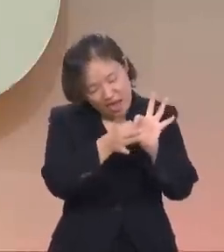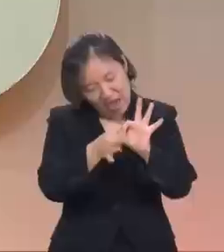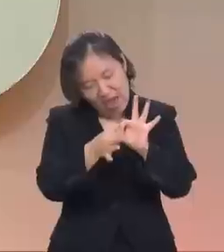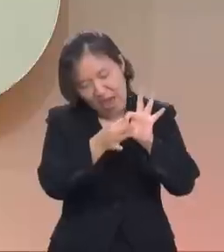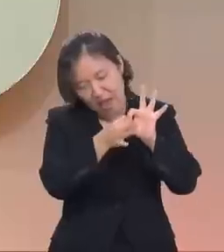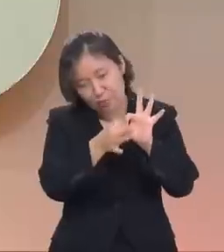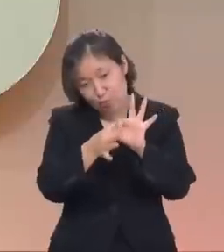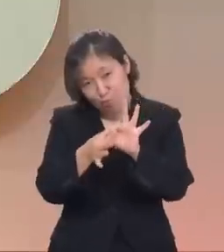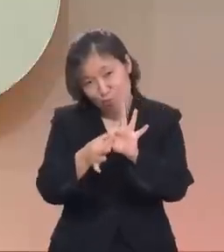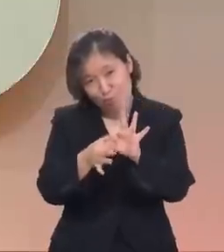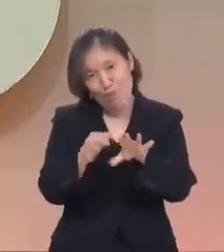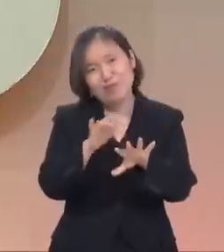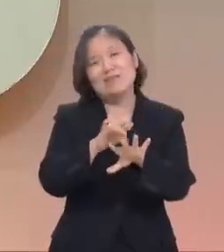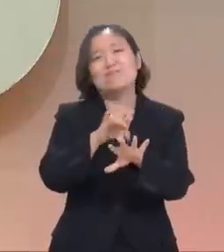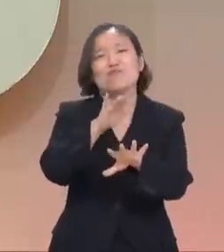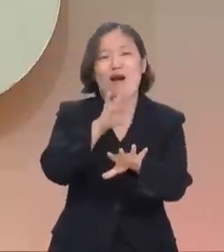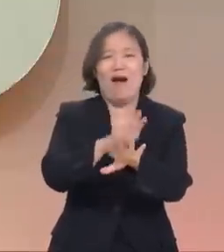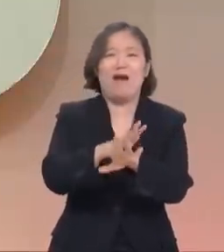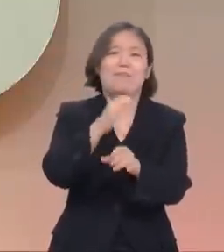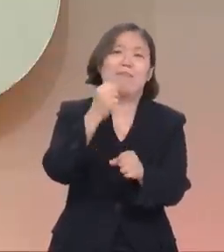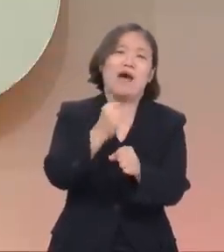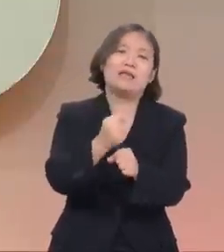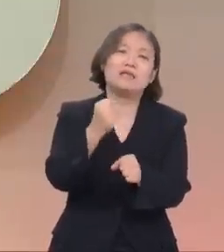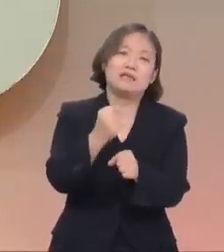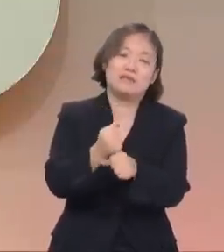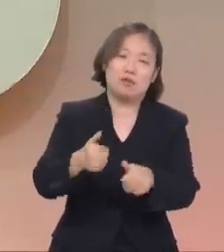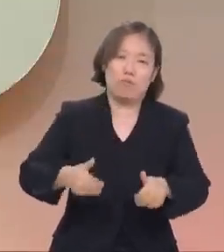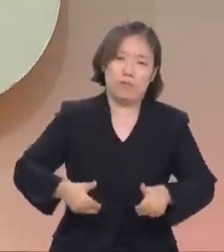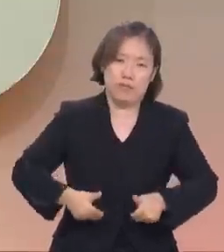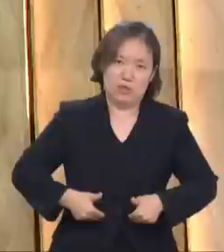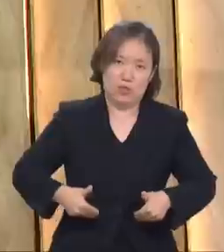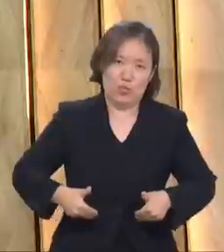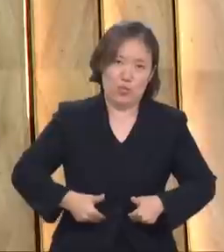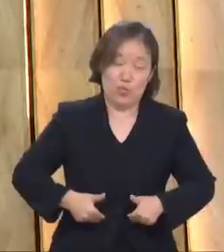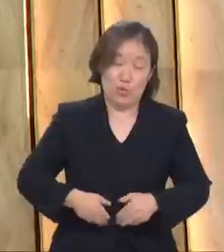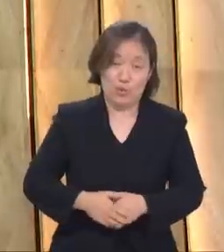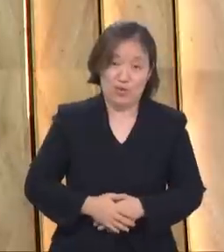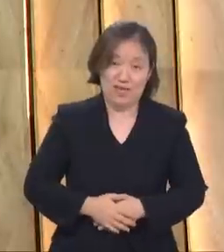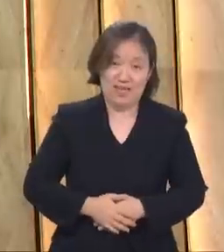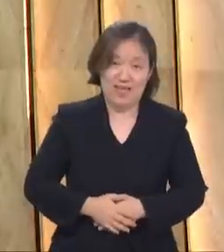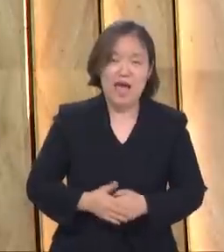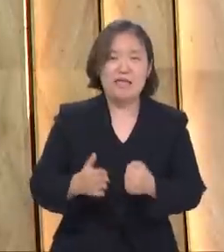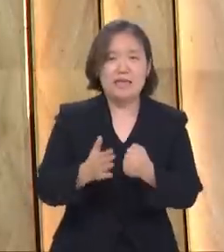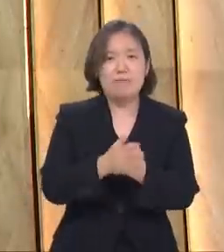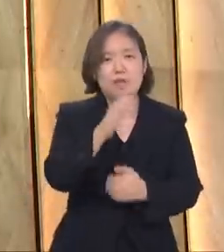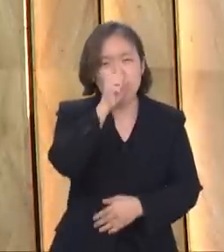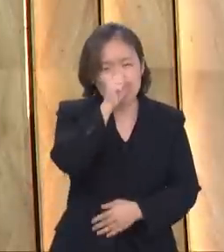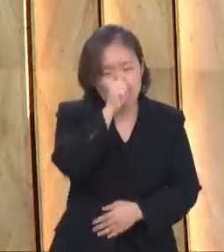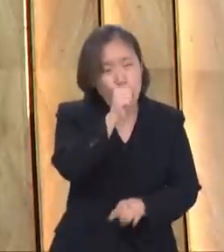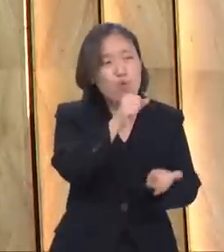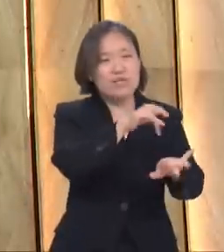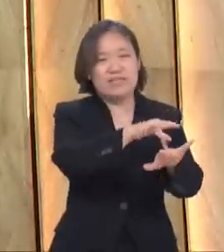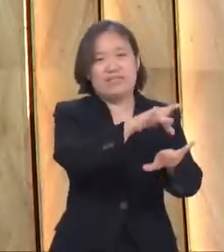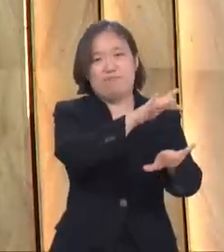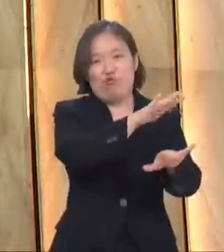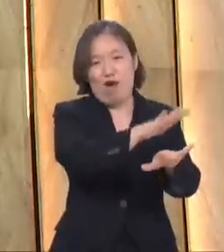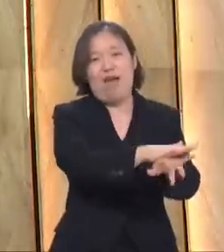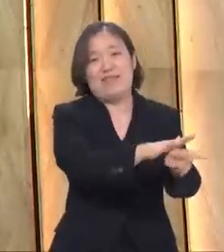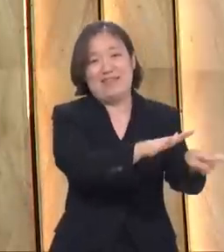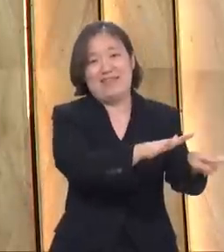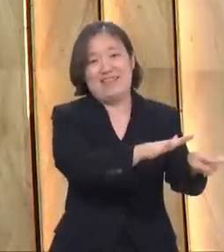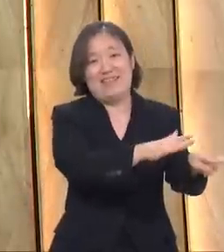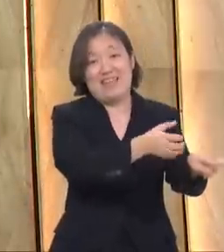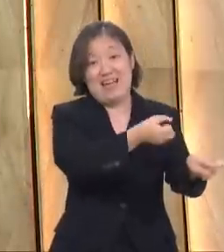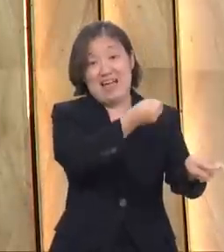습관을 만들고 있는거다 습관 습관입니다 그래서 늘 좋은 습관을 들어라